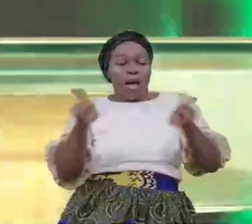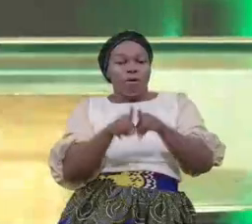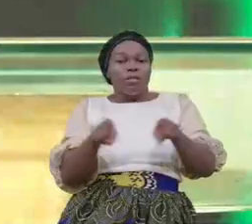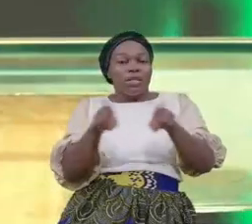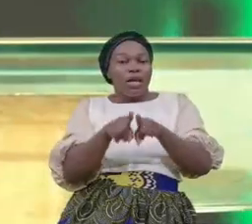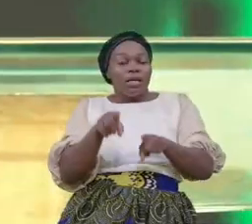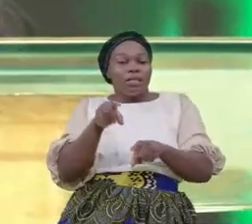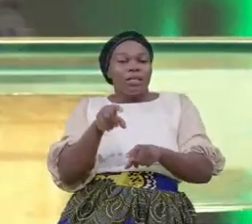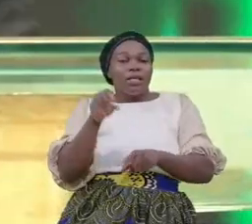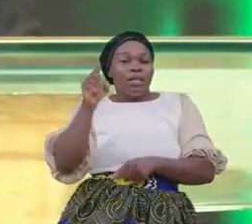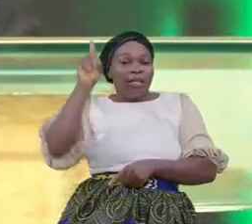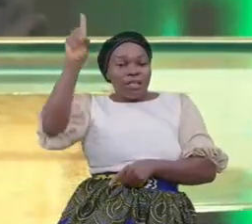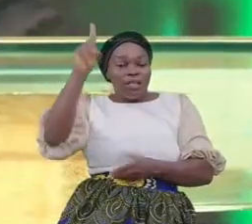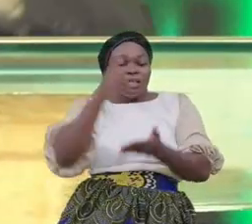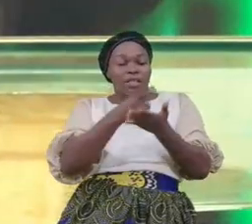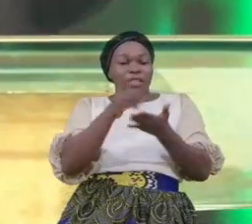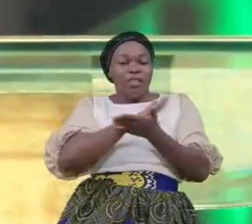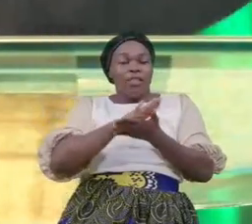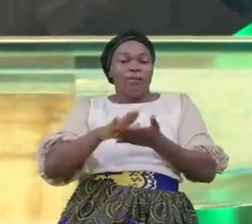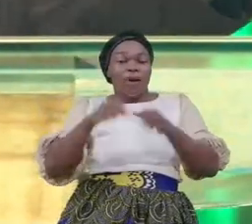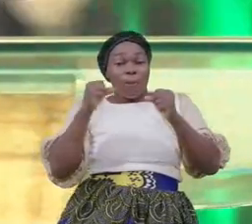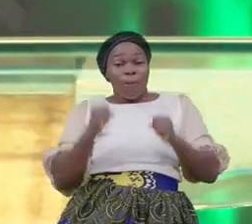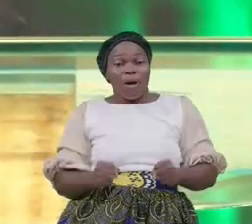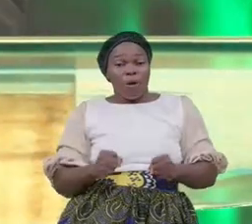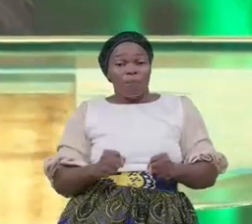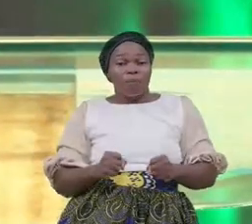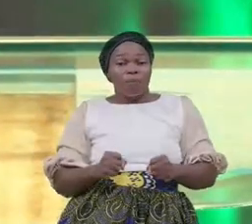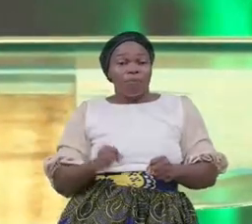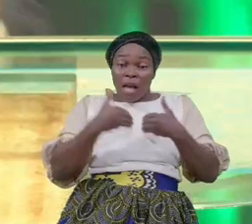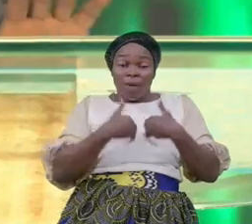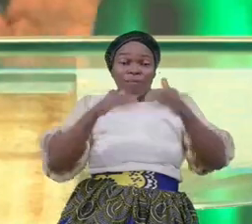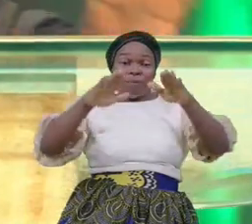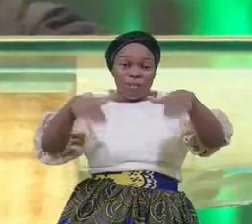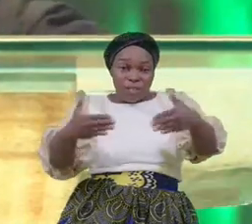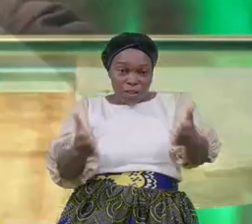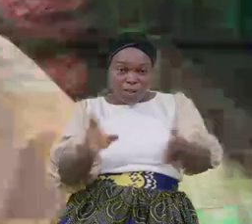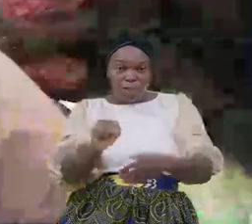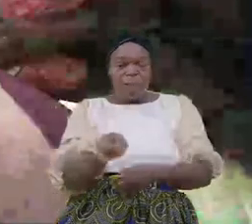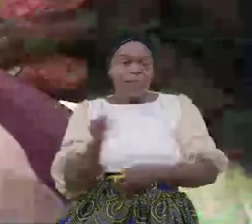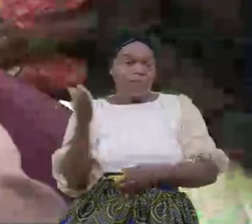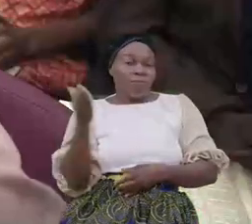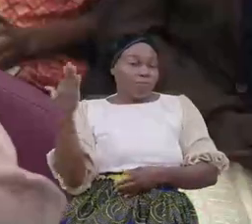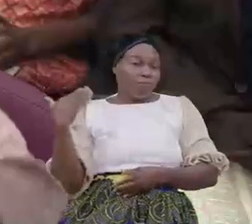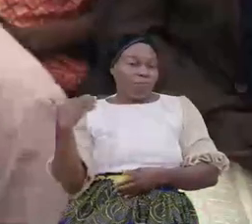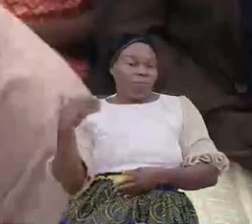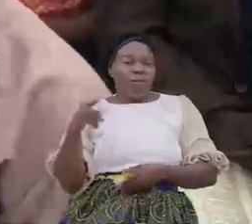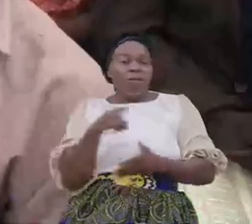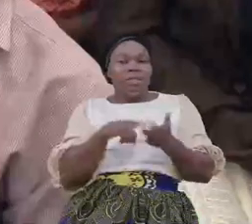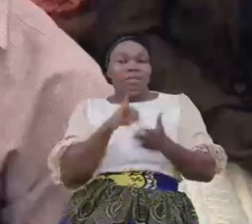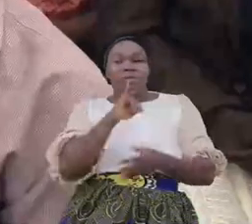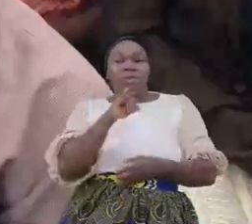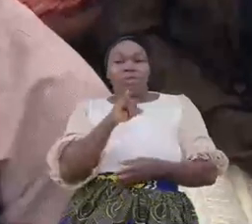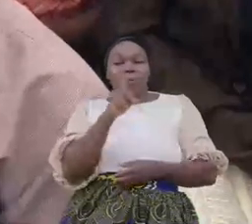puissance nous a donné, pas qu'il donnera, ceci est déjà réglé. Le salut, c'est